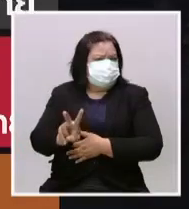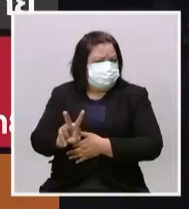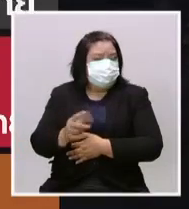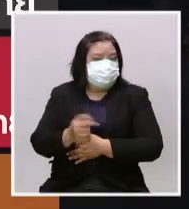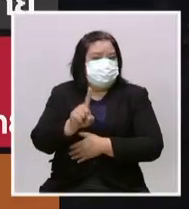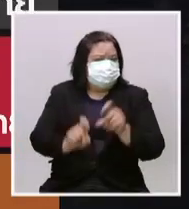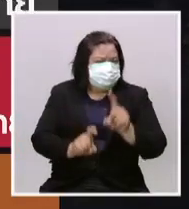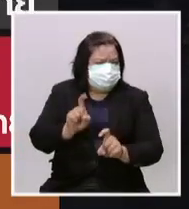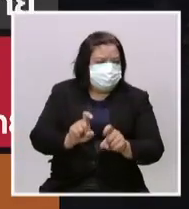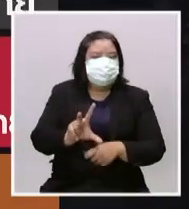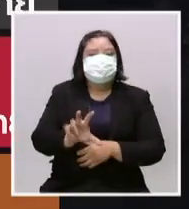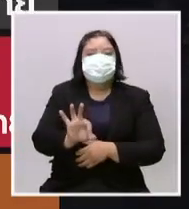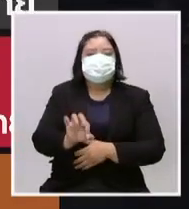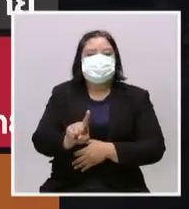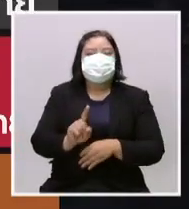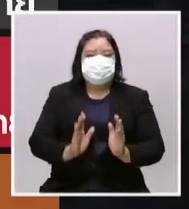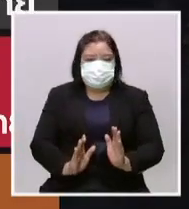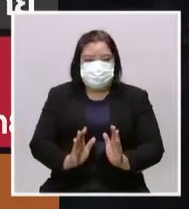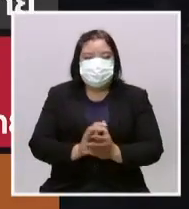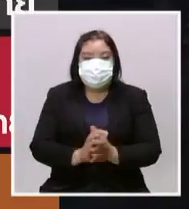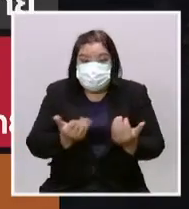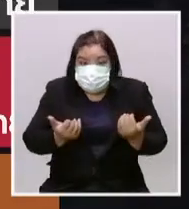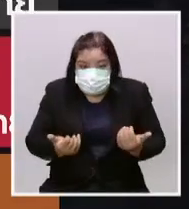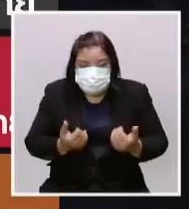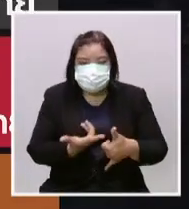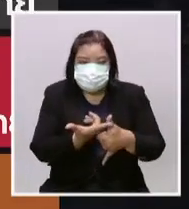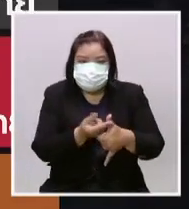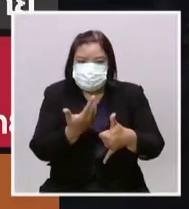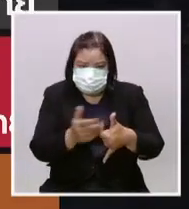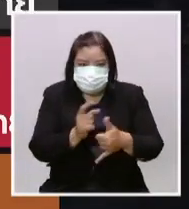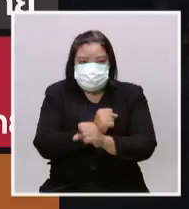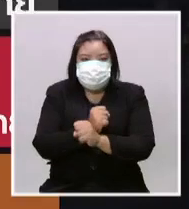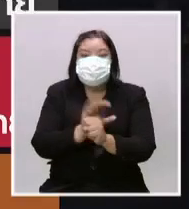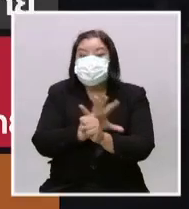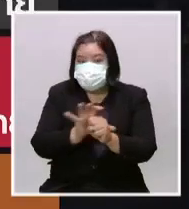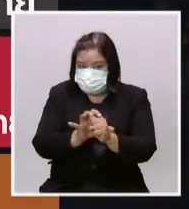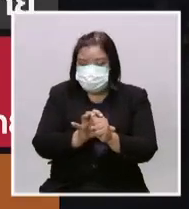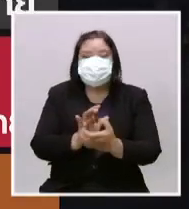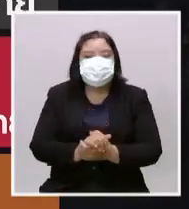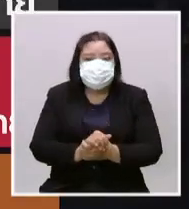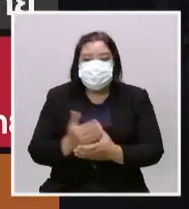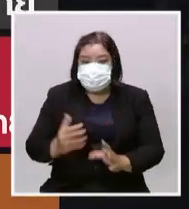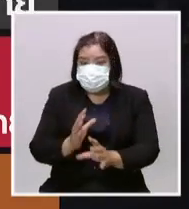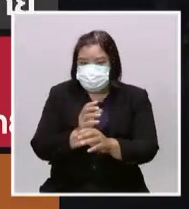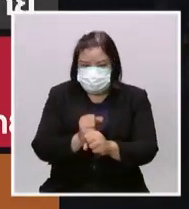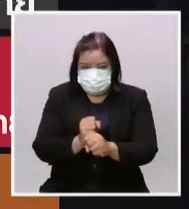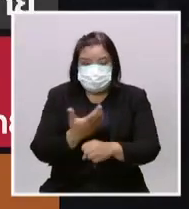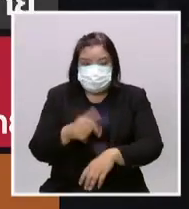เสียชีวิต91รายส่วนภาพรวมของการฉีดวัคซีนค่ะล่าสุดไลน์หมอพร้อมได้รายงานข้อมูลเมื่อเวล